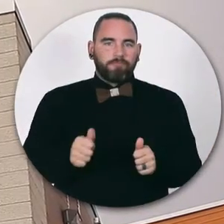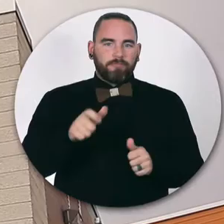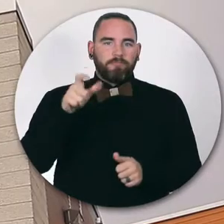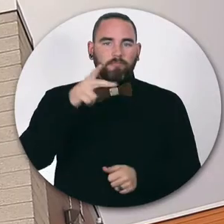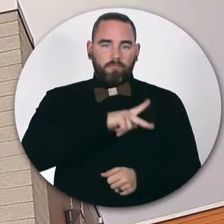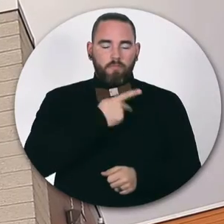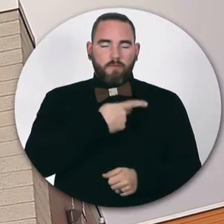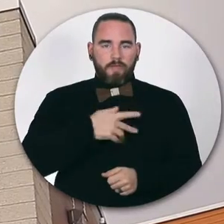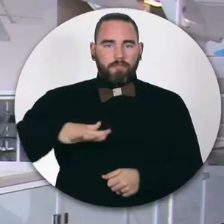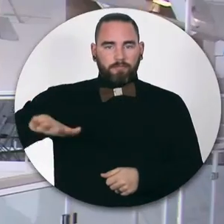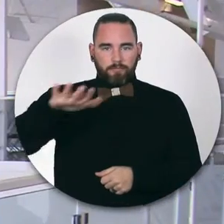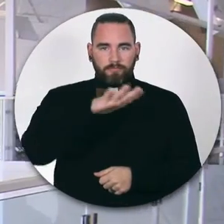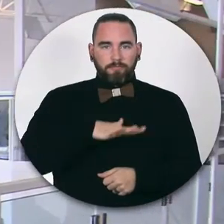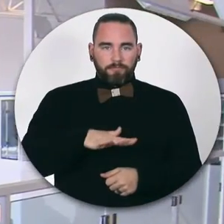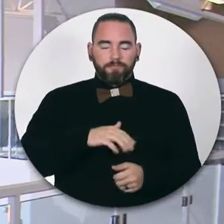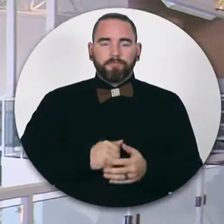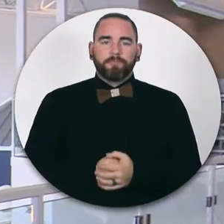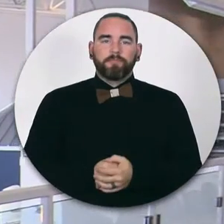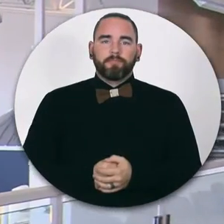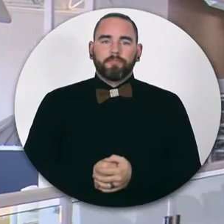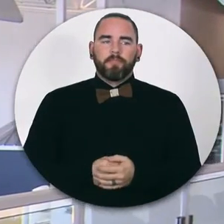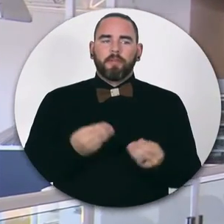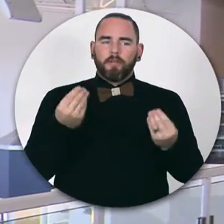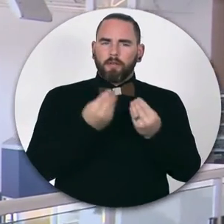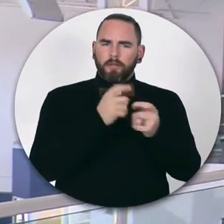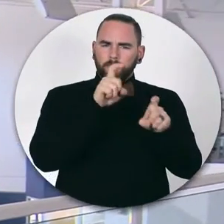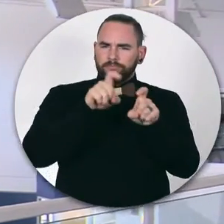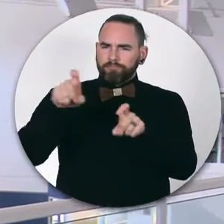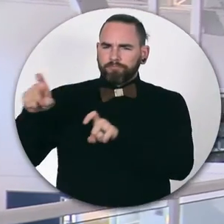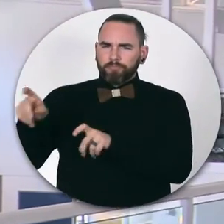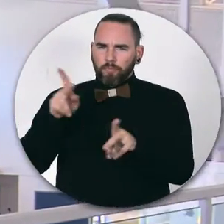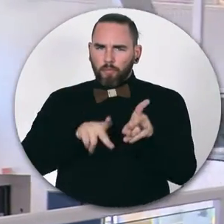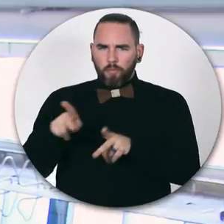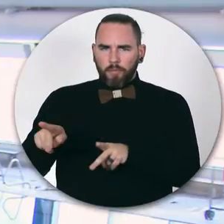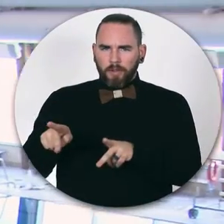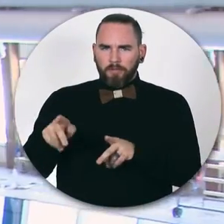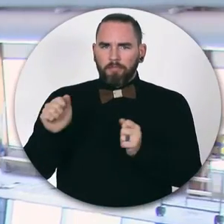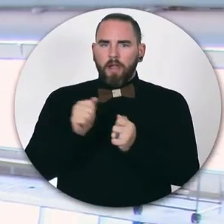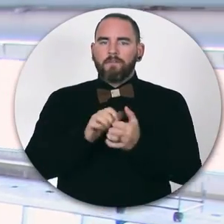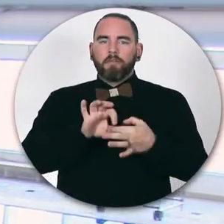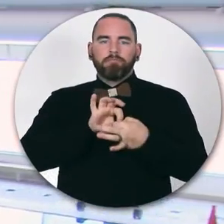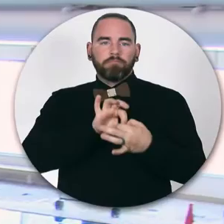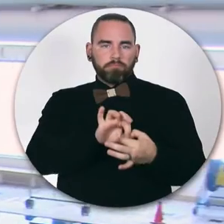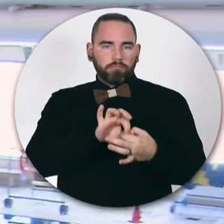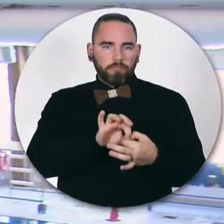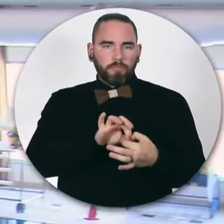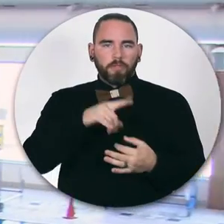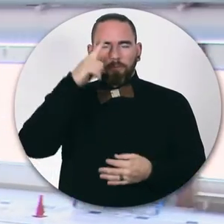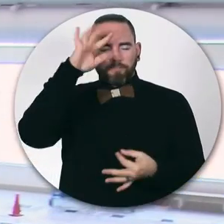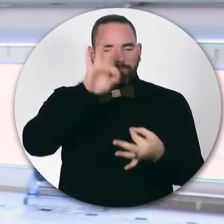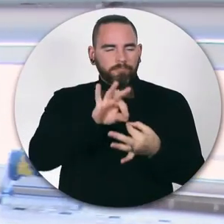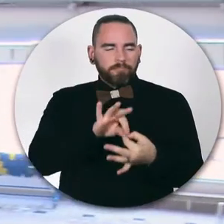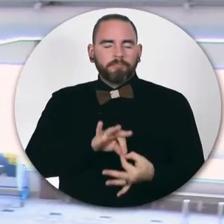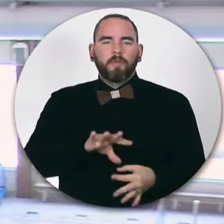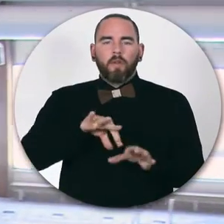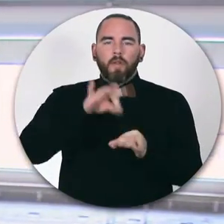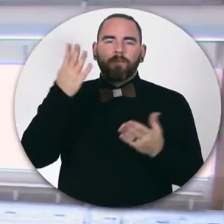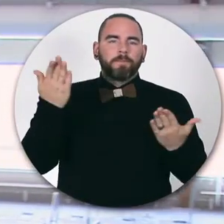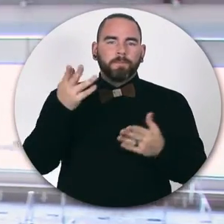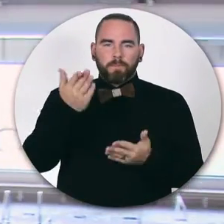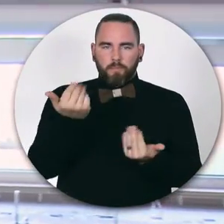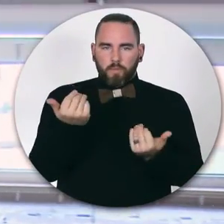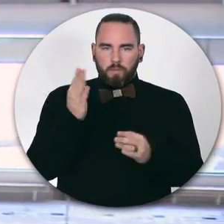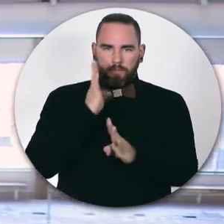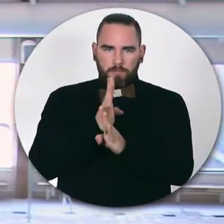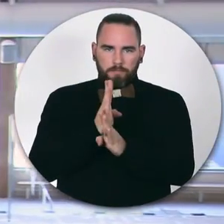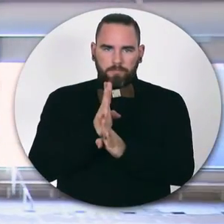niveau provincial. À la suite d'une vaste consultation publique réalisée auprès des partenaires pour définir les besoins des usagers,